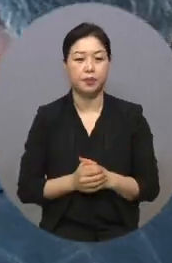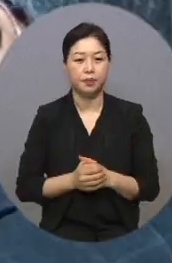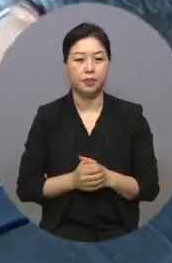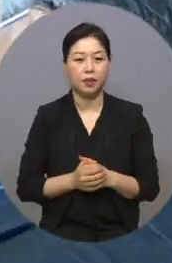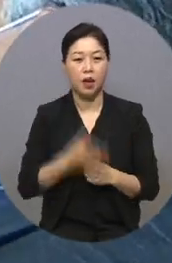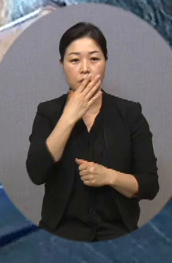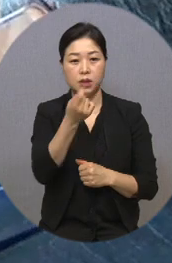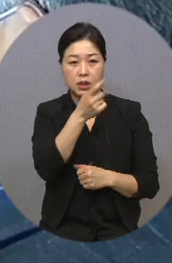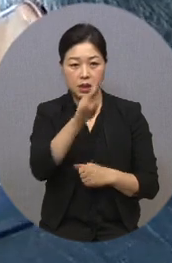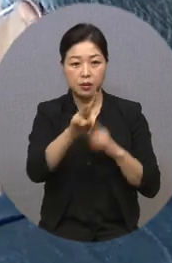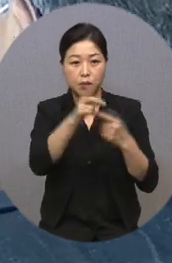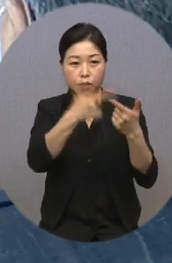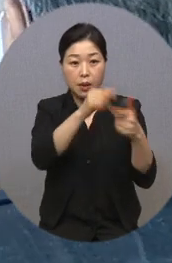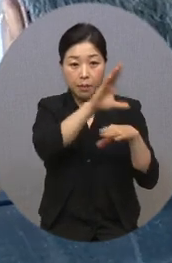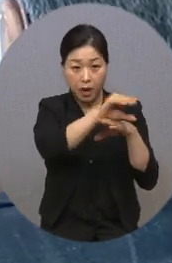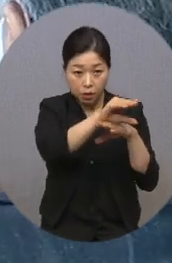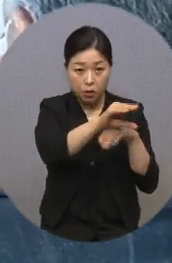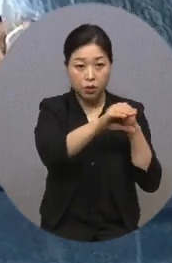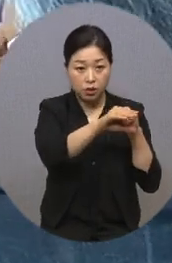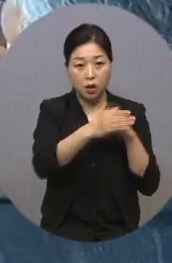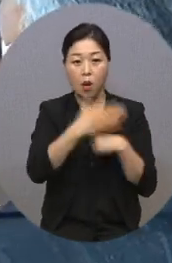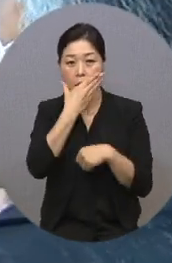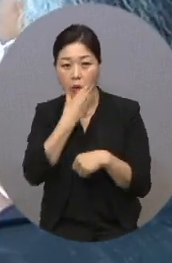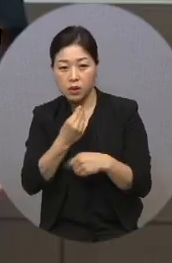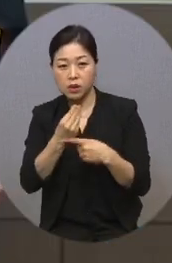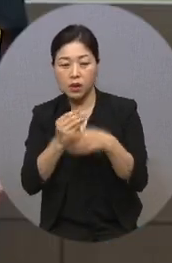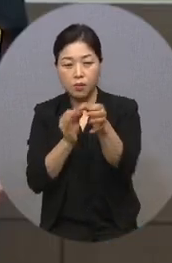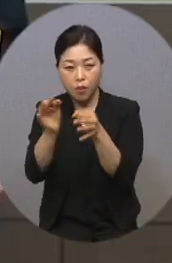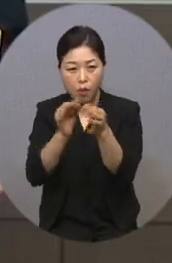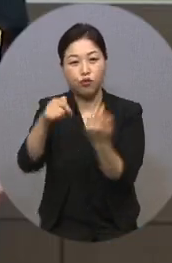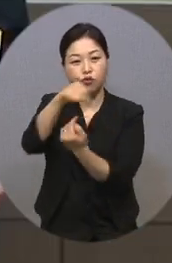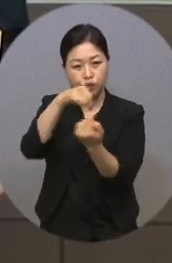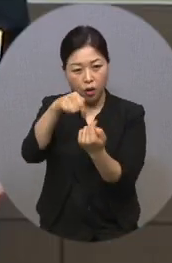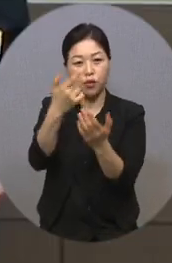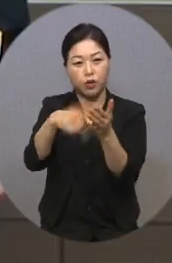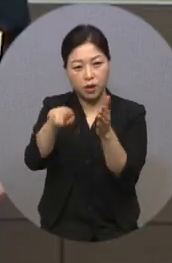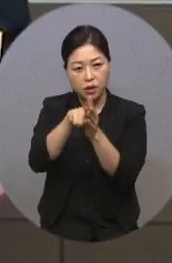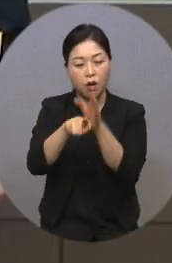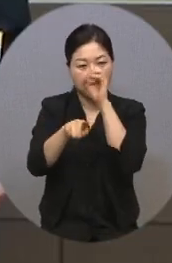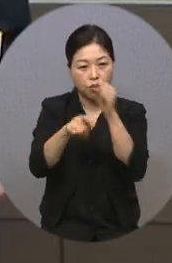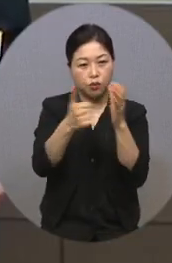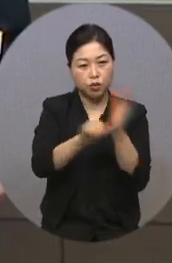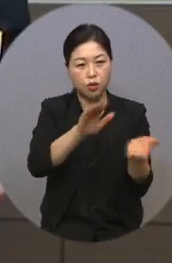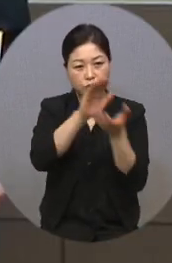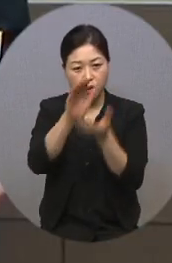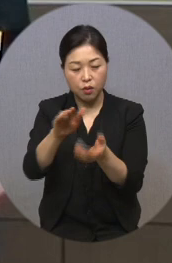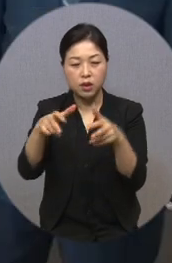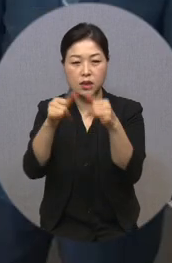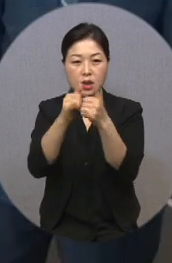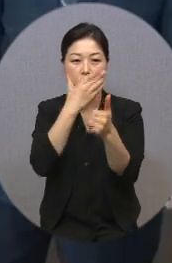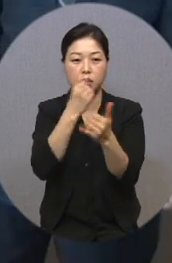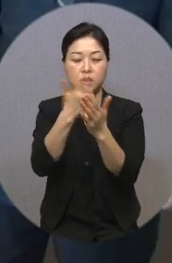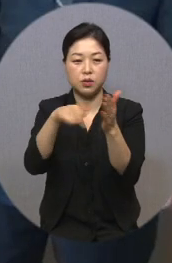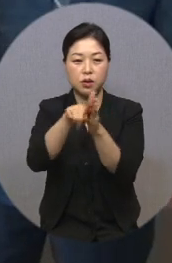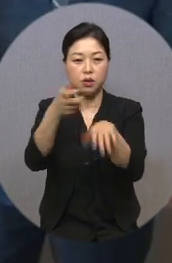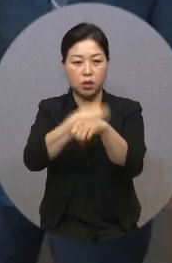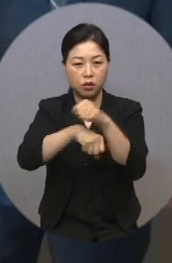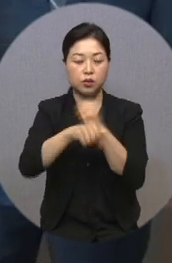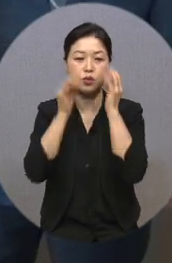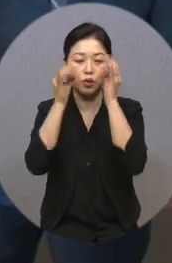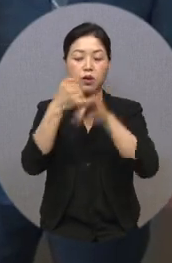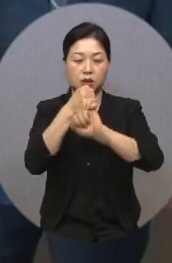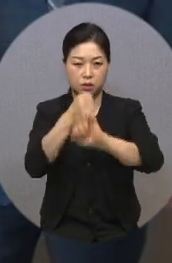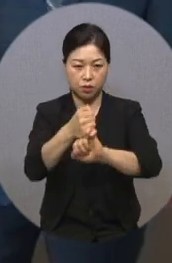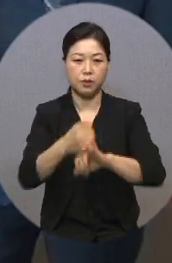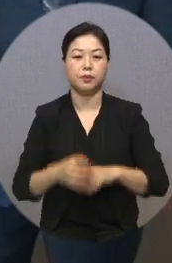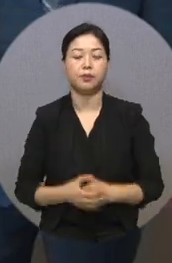복지TV 부산방송은 앞으로 부산 복지몰 운영을 도와 좋은 상품을 공급하고 장애인 복지를 위해 적극적으로 노력하겠다고 전했습니다.